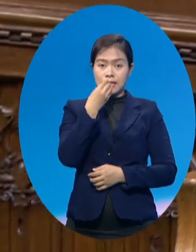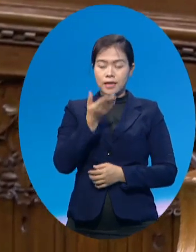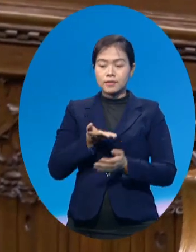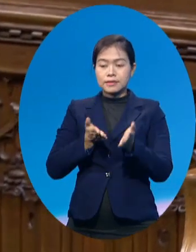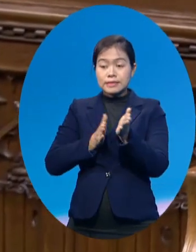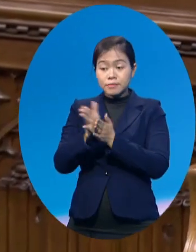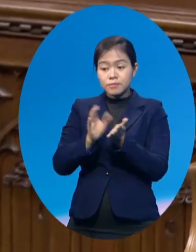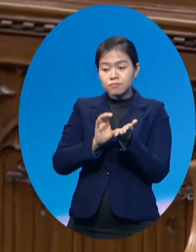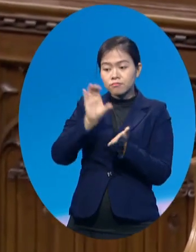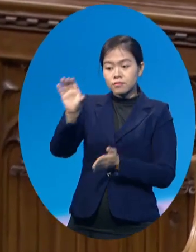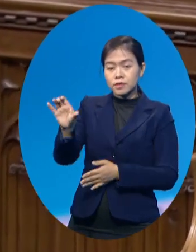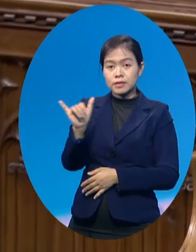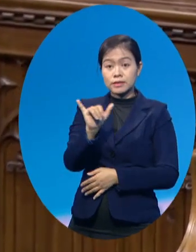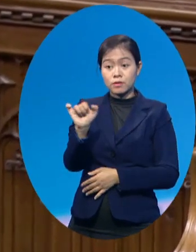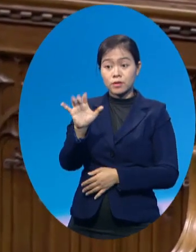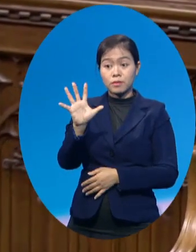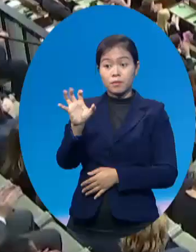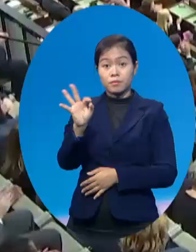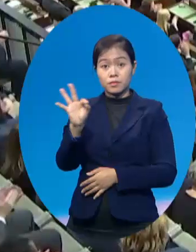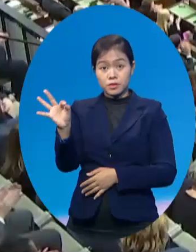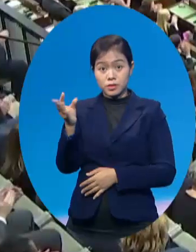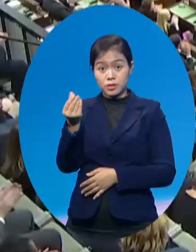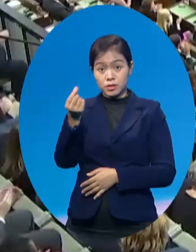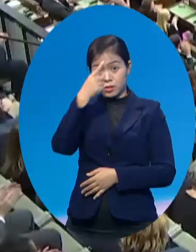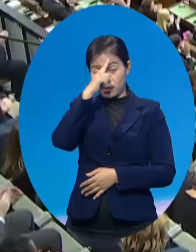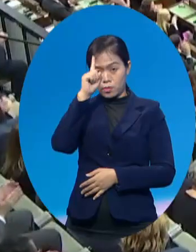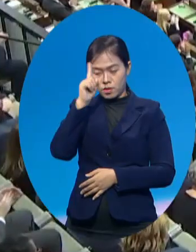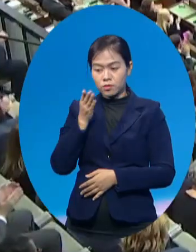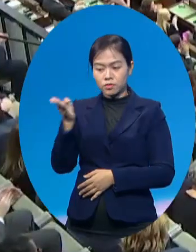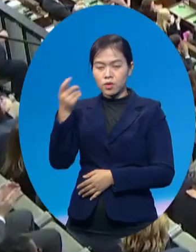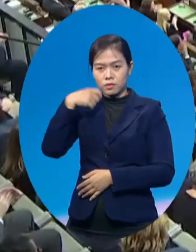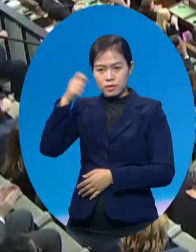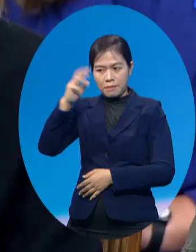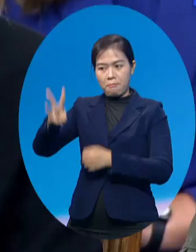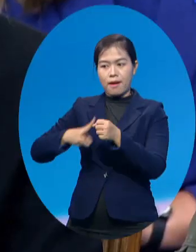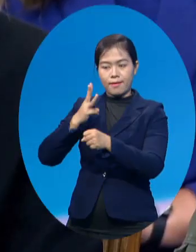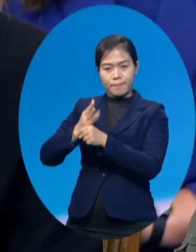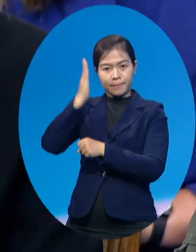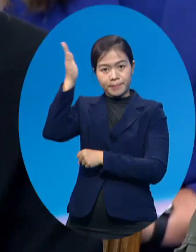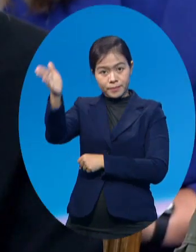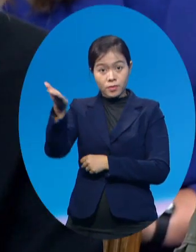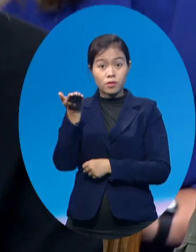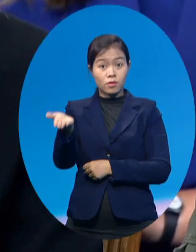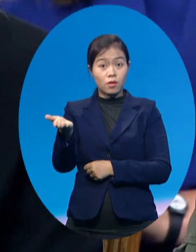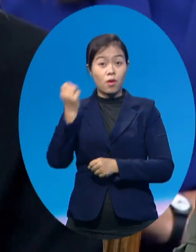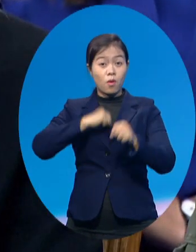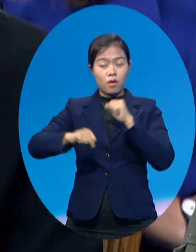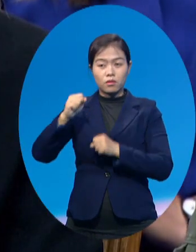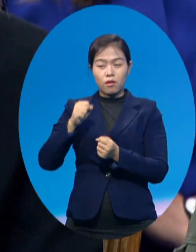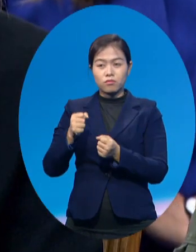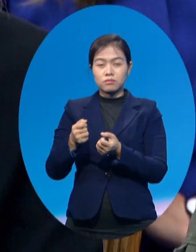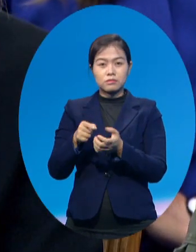đô la Canada viện trợ quân sự cho Kiev trong 3 năm tới, nhằm trang bị cho quân đội Ukraine 50 xe thiết